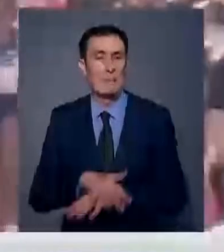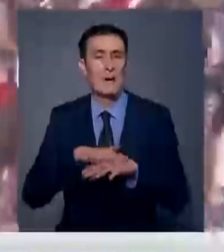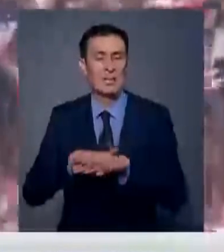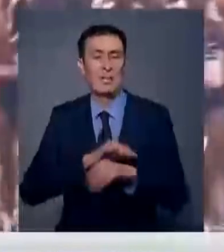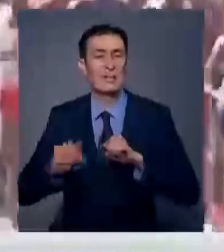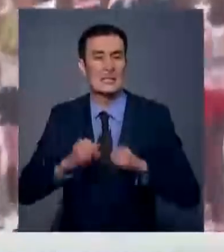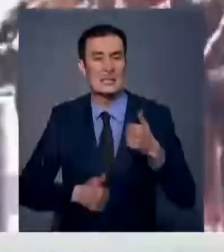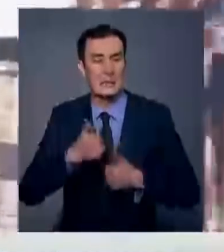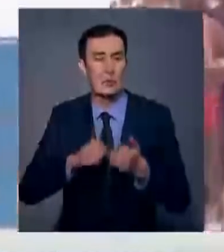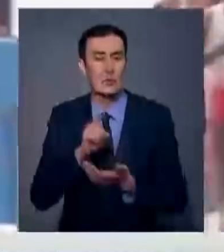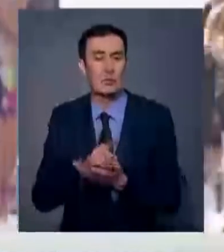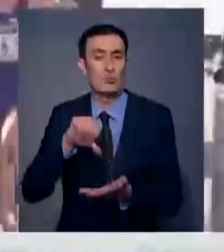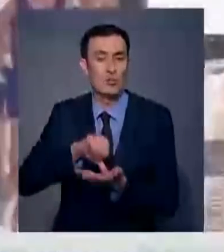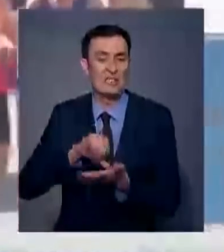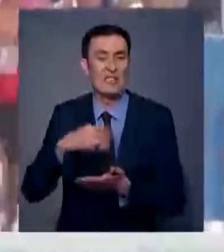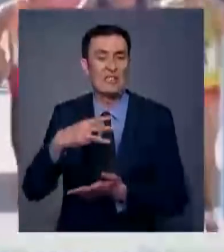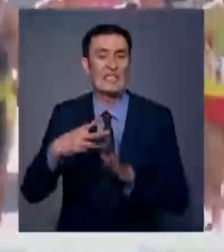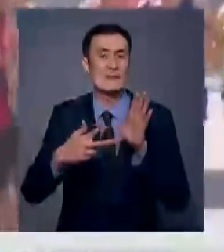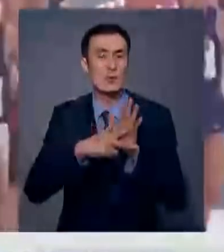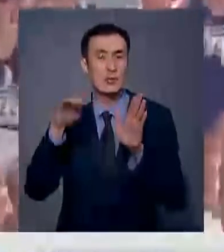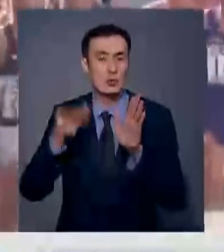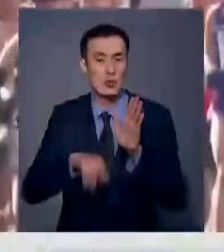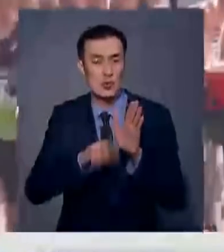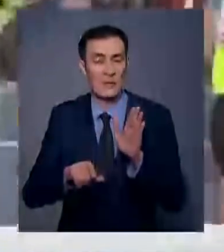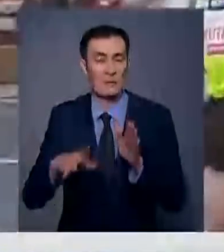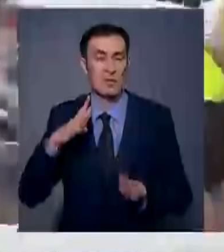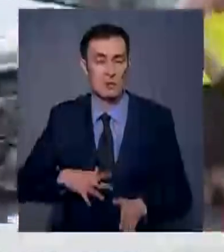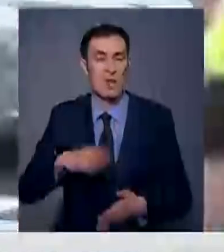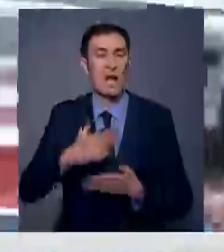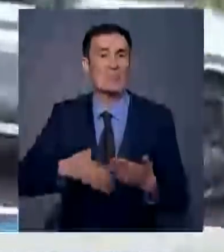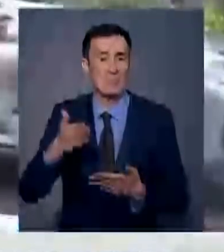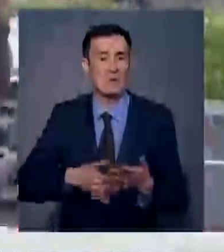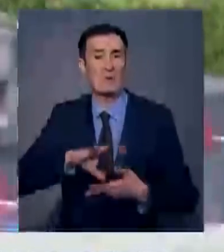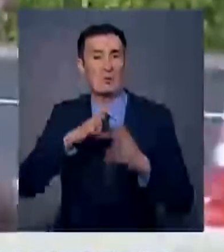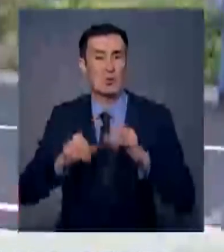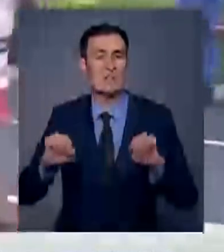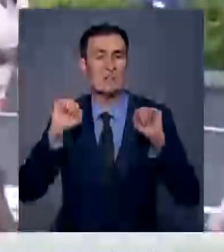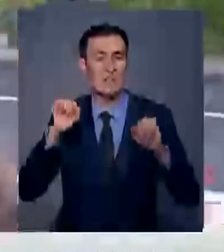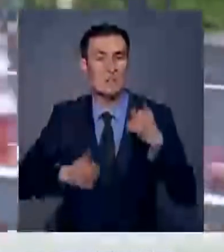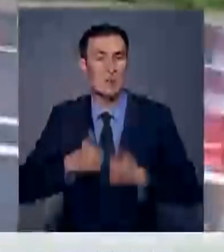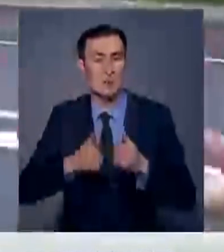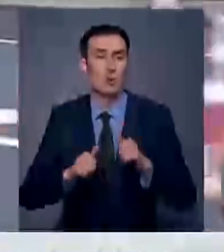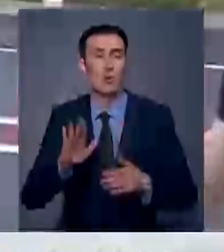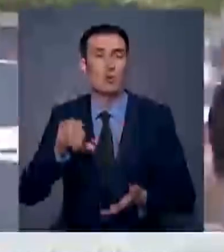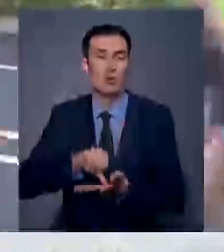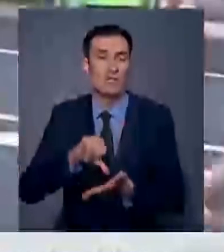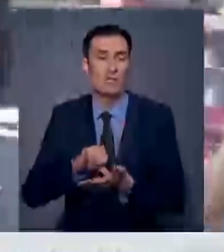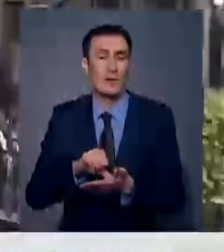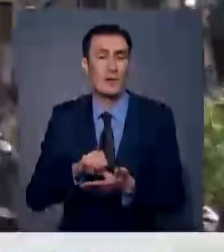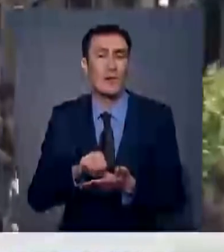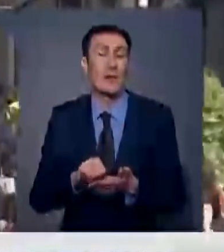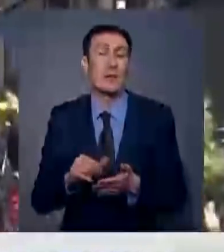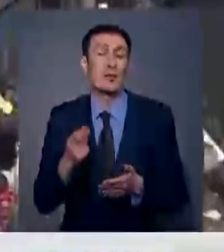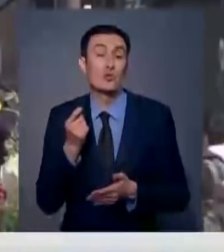Масштабный забег, который должен был собрать 38 тысяч человек, пришлось отменить. В итоге в спортивном мероприятии участвовали немногим больше